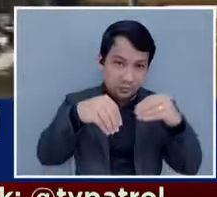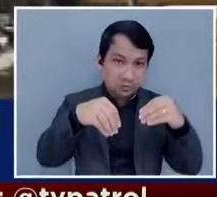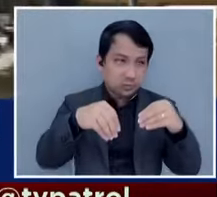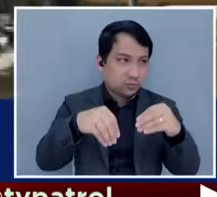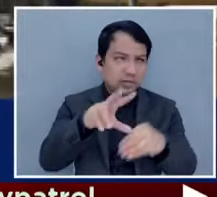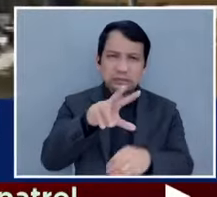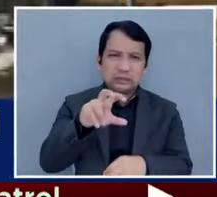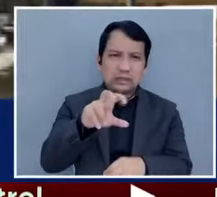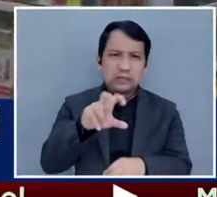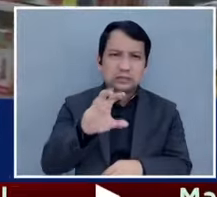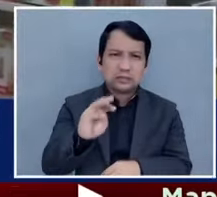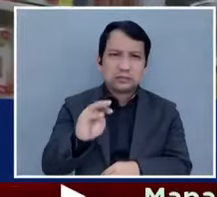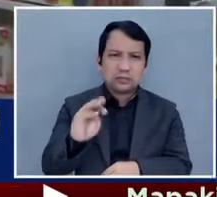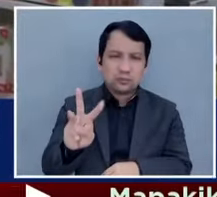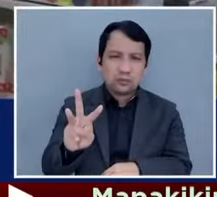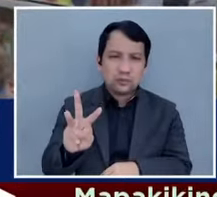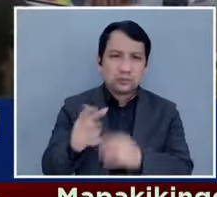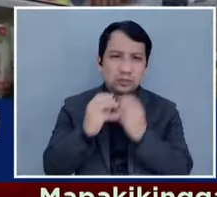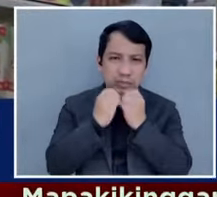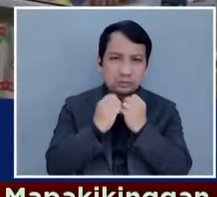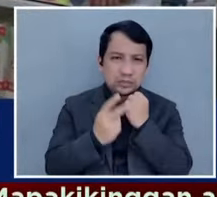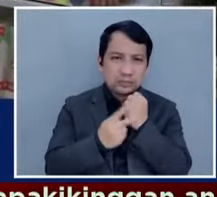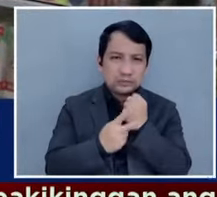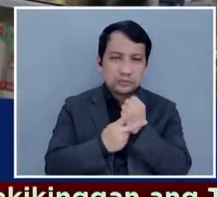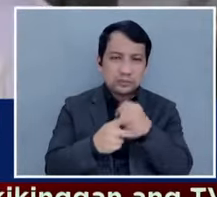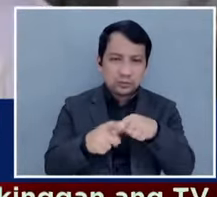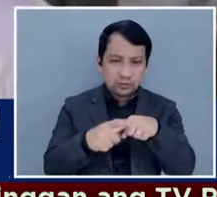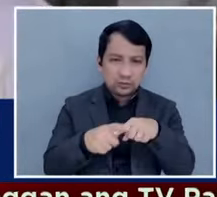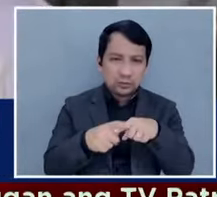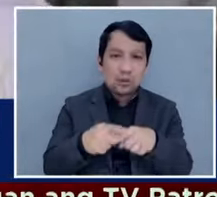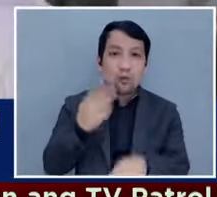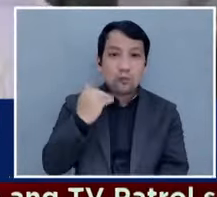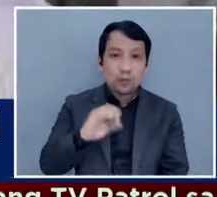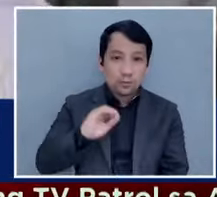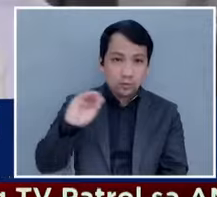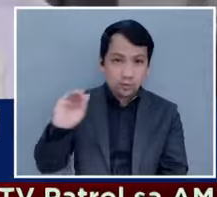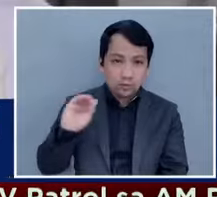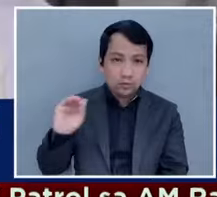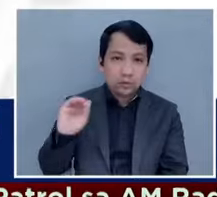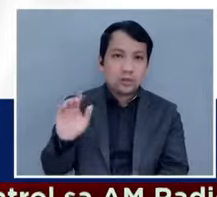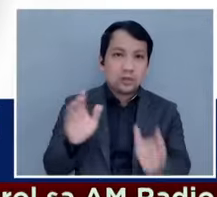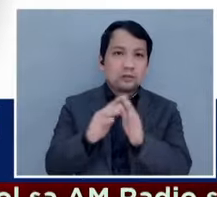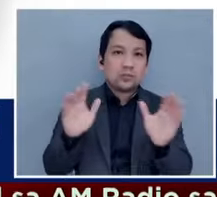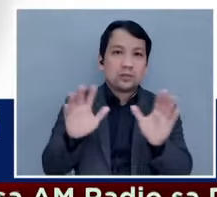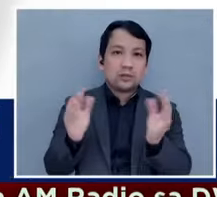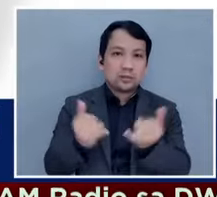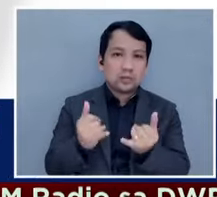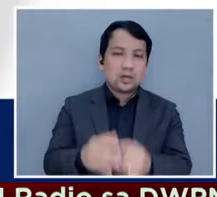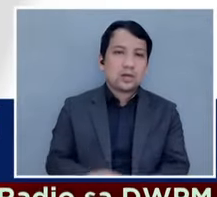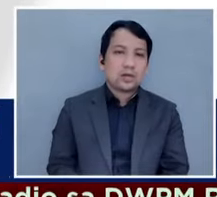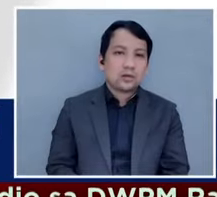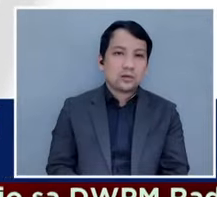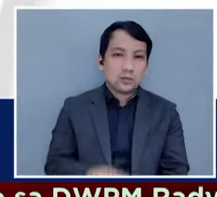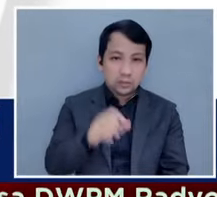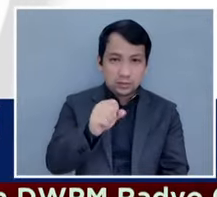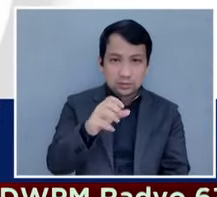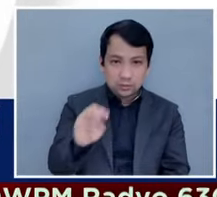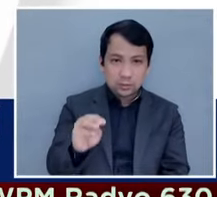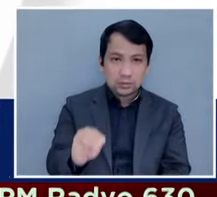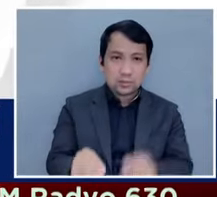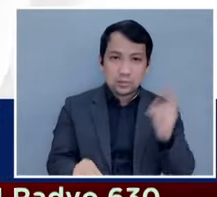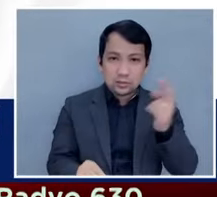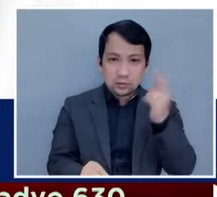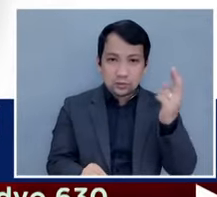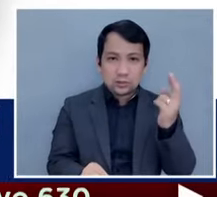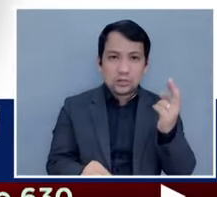ang natipid ng Meralco dahil gumamit ng sariling generators ang mga malalaking negosyo gaya ng SM, Robinsons at